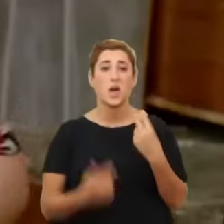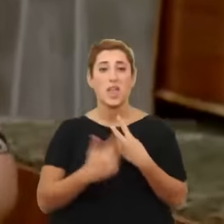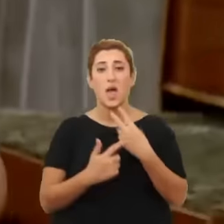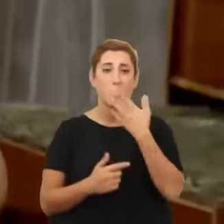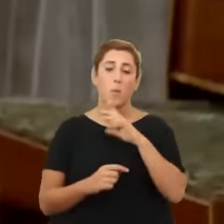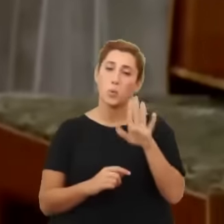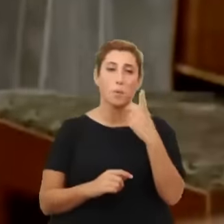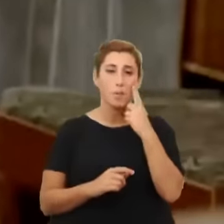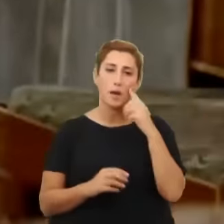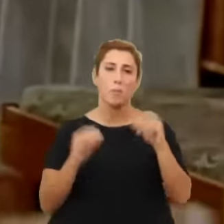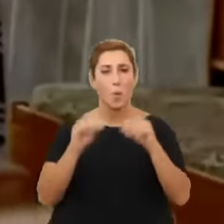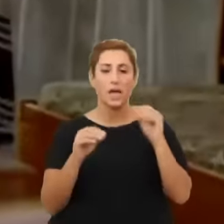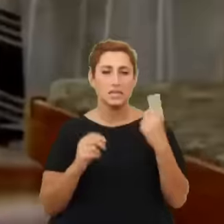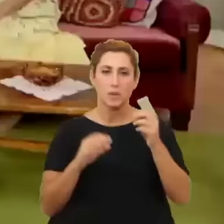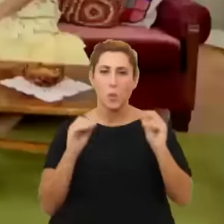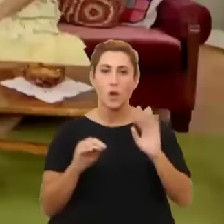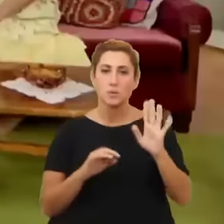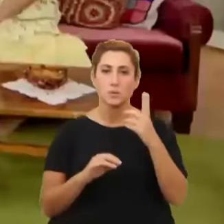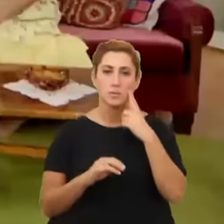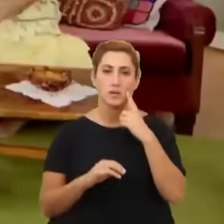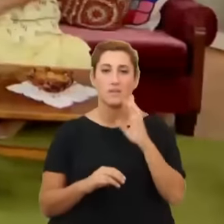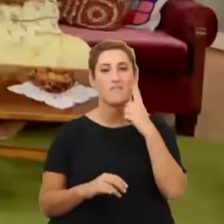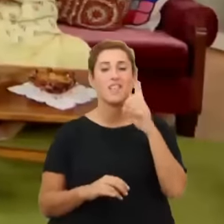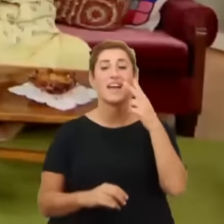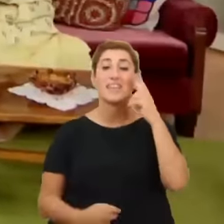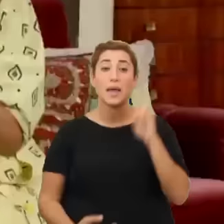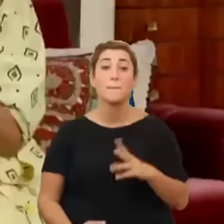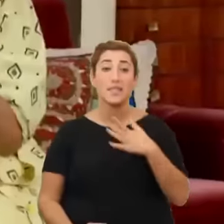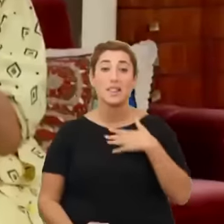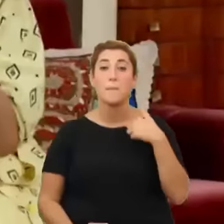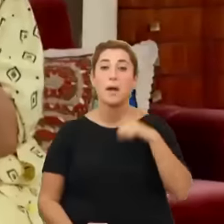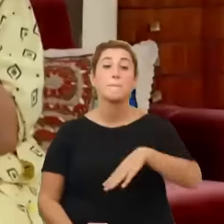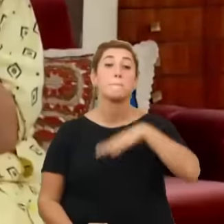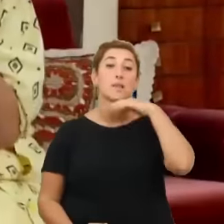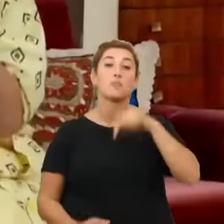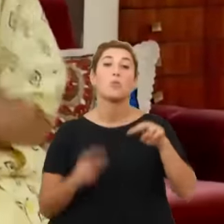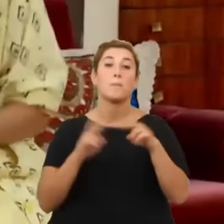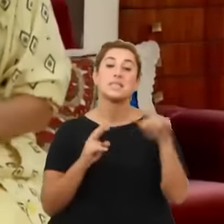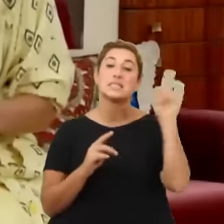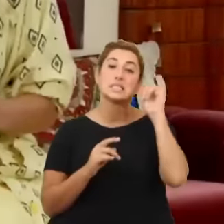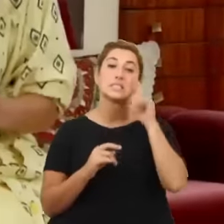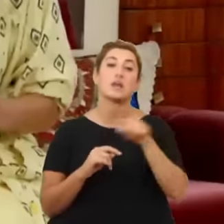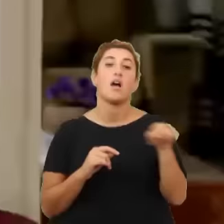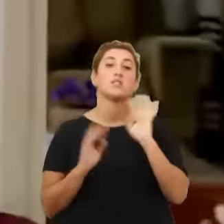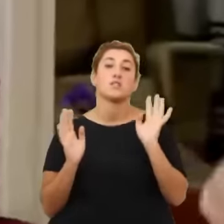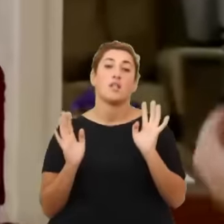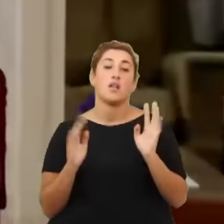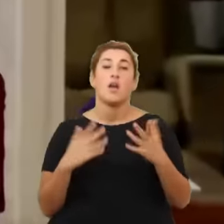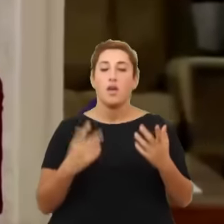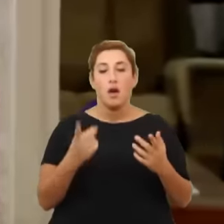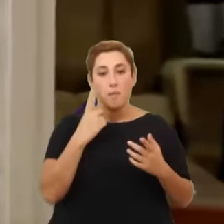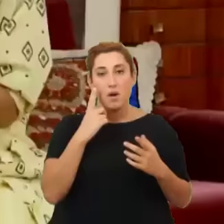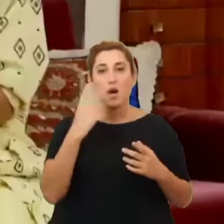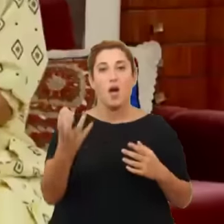yok. Dur bakalım, koyarız bir yere, koyarız. Dur bir yerde. Vallahi yemin ederim ben bıktım bu Mesut'un kıskançlıklarından. Ya